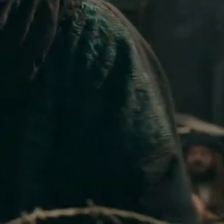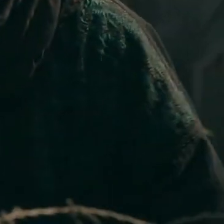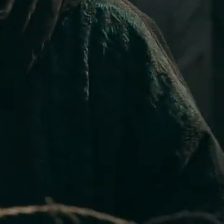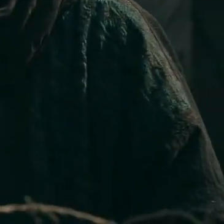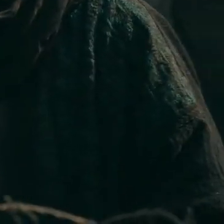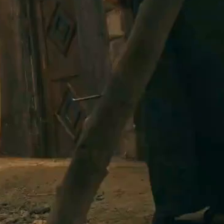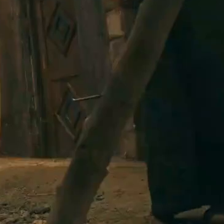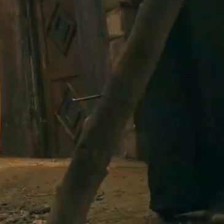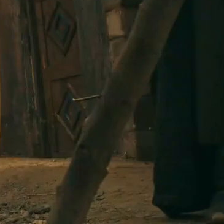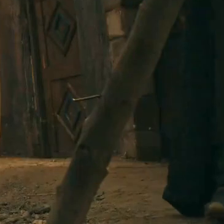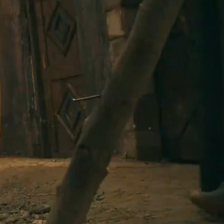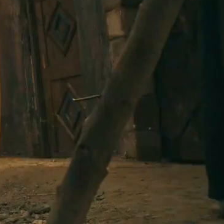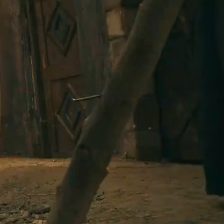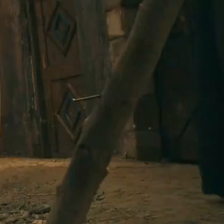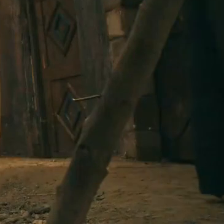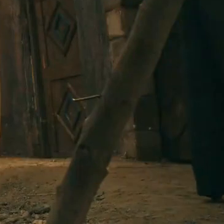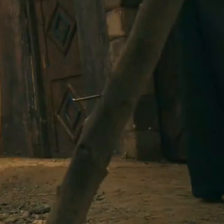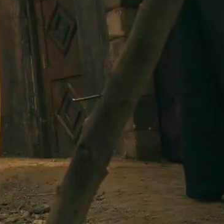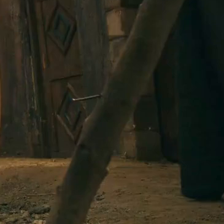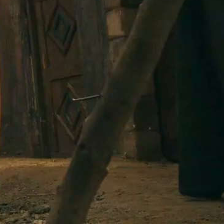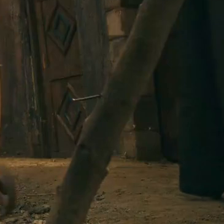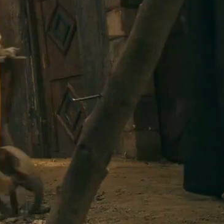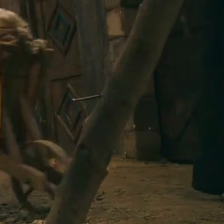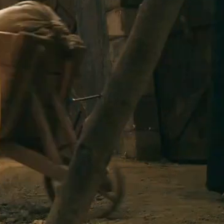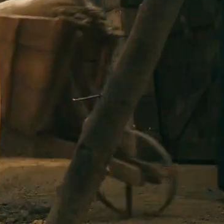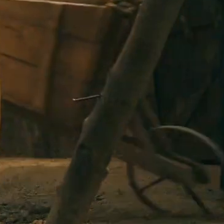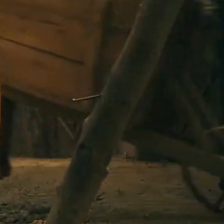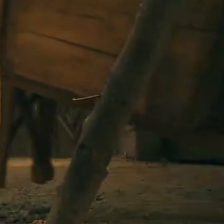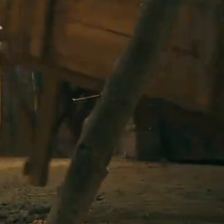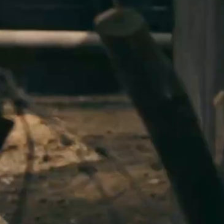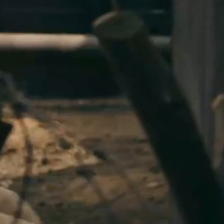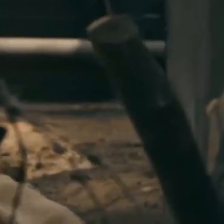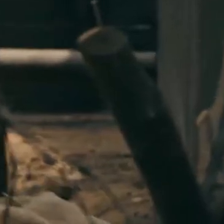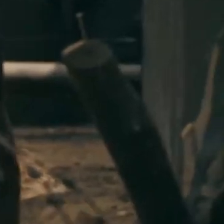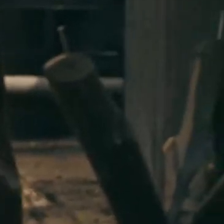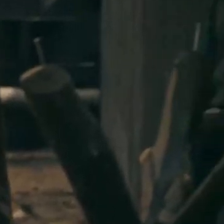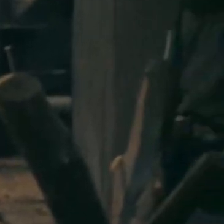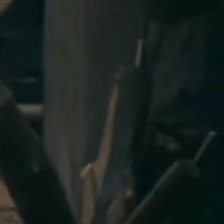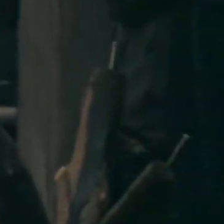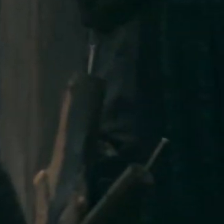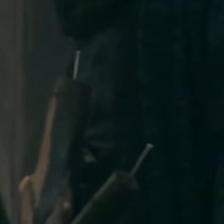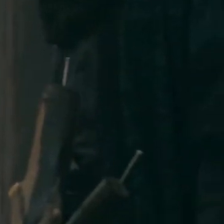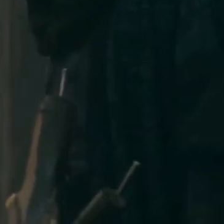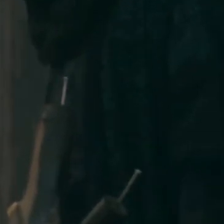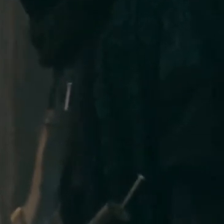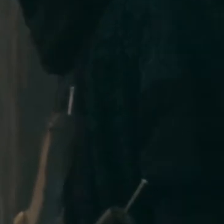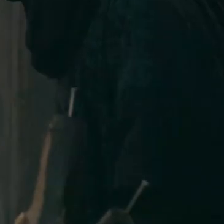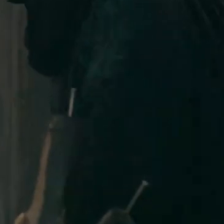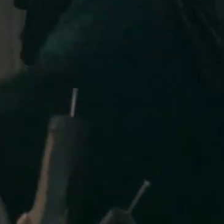dolu ahşap bir el arabasını getirip dikenli tellerle çevrili çitin dibine koydu.